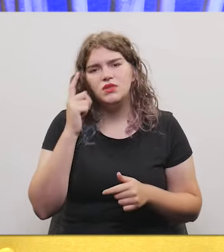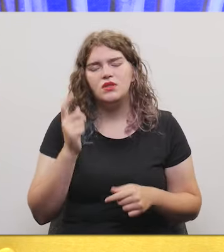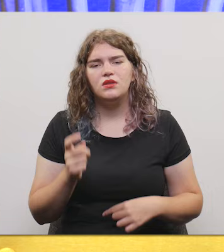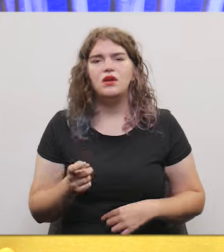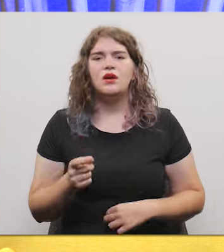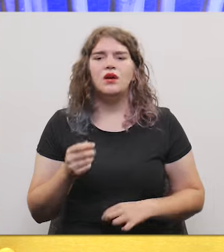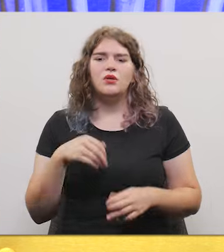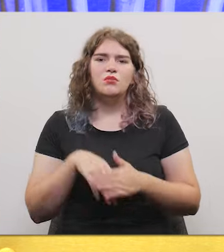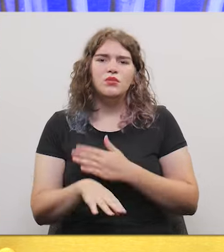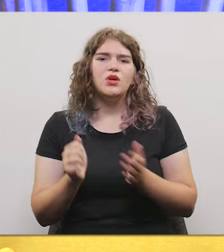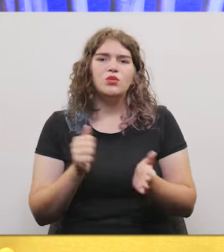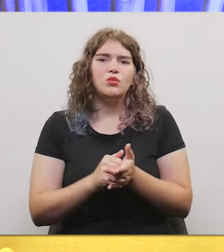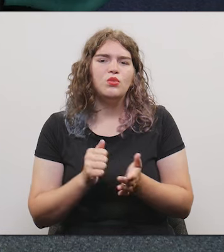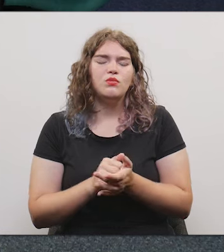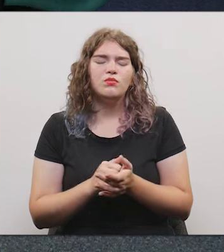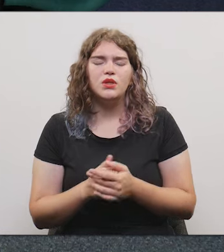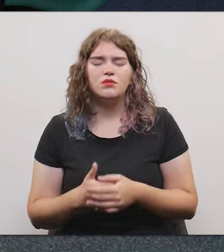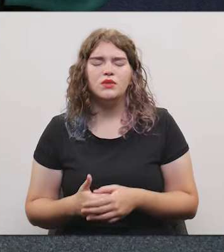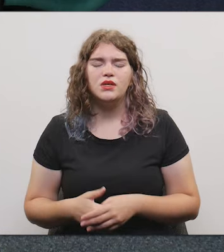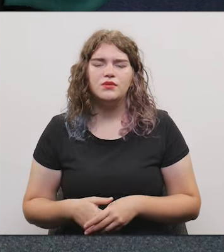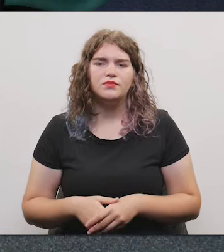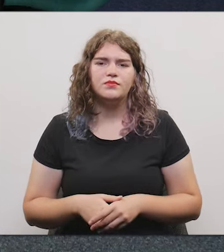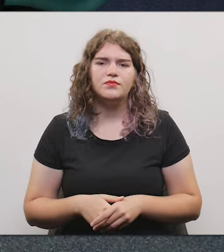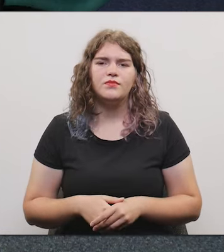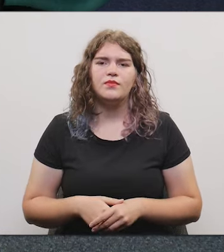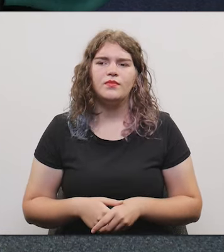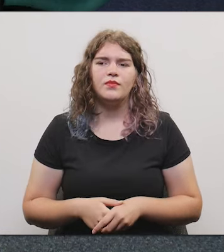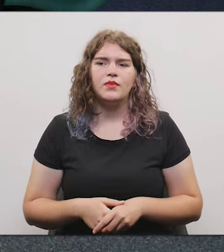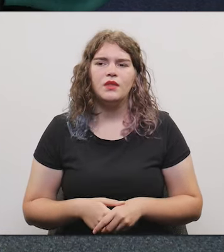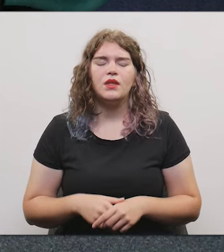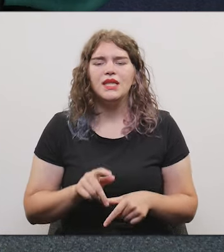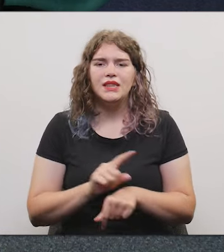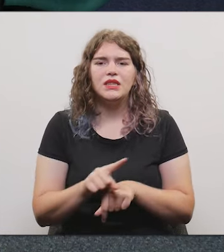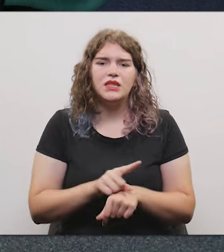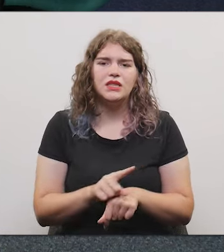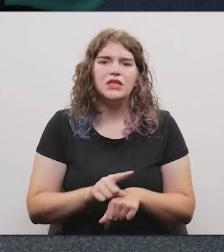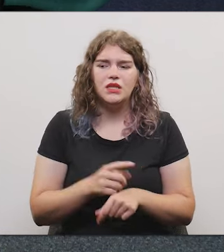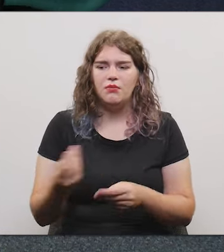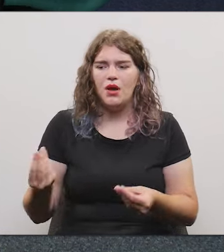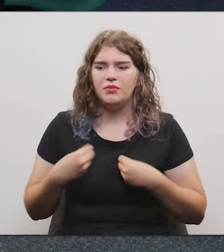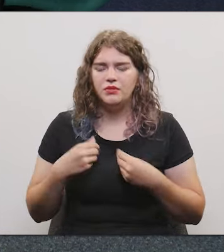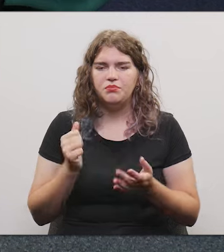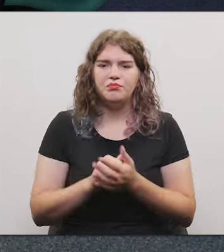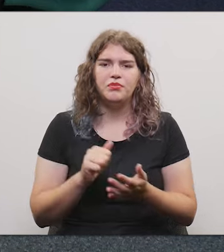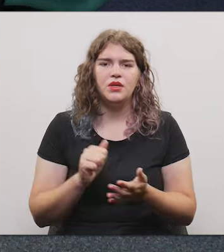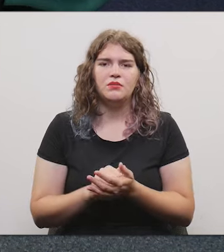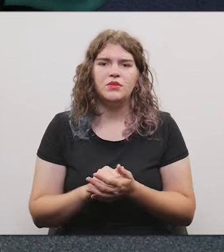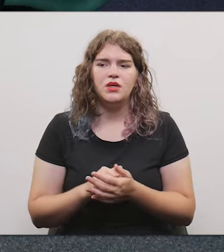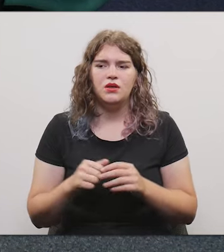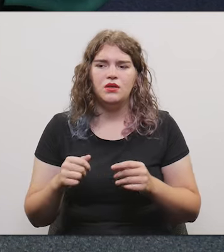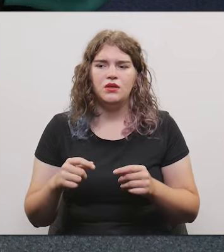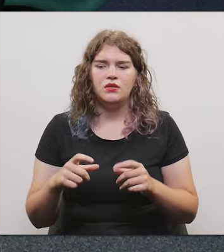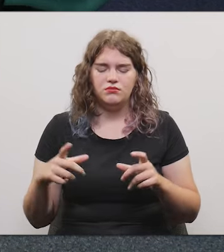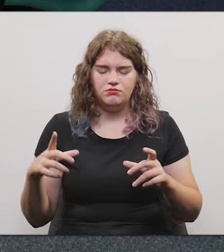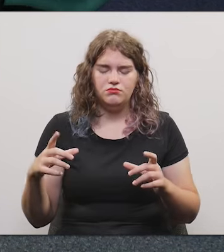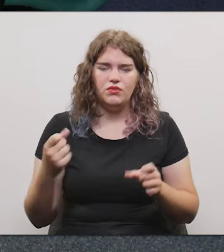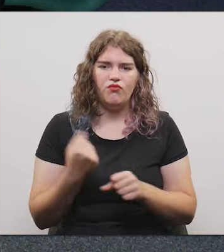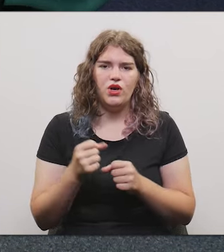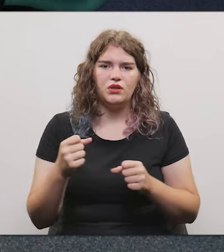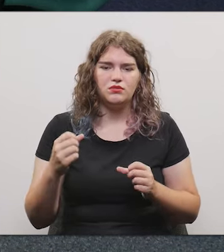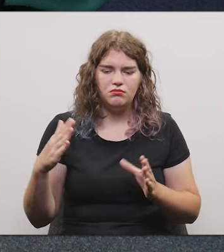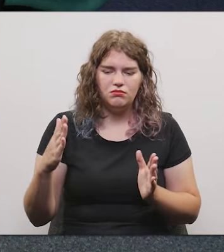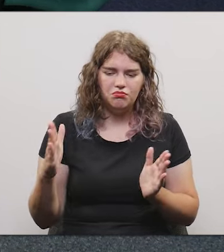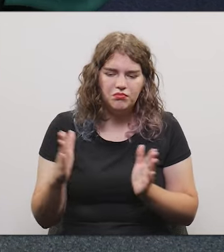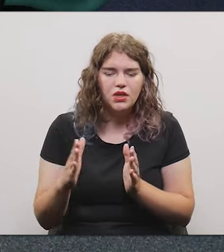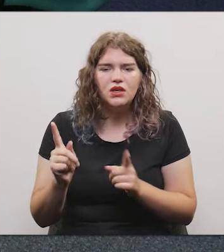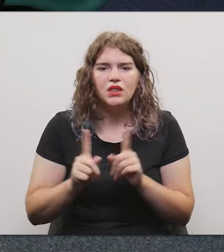și mintea, prin cuvânt. Între timp, Între timp primisem și eu o Biblie în format mic,